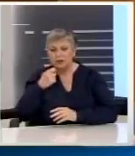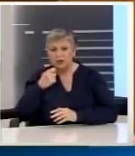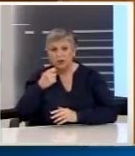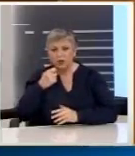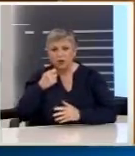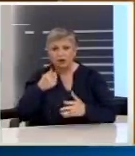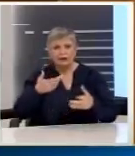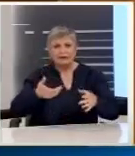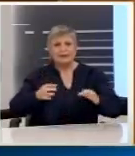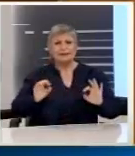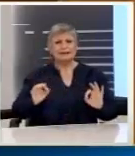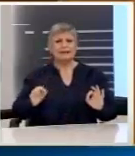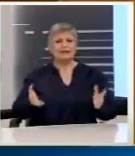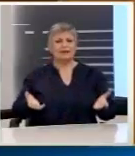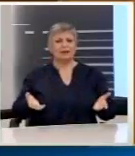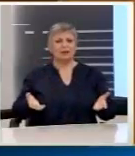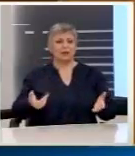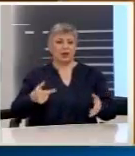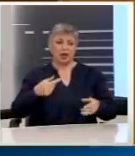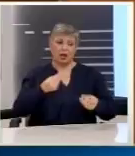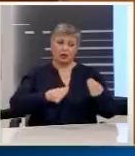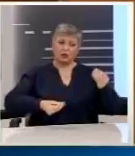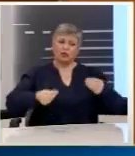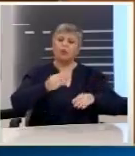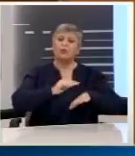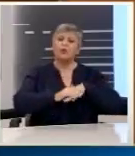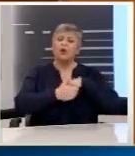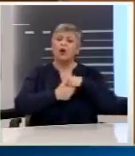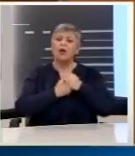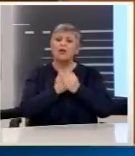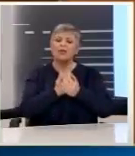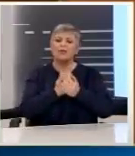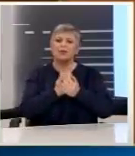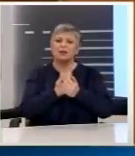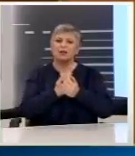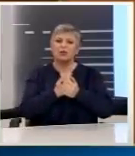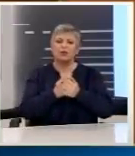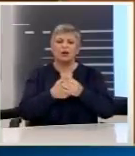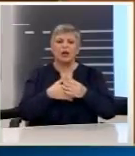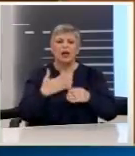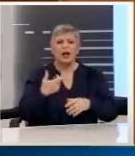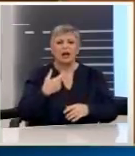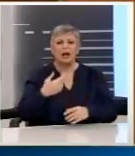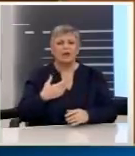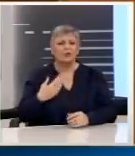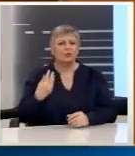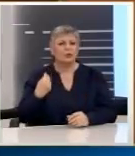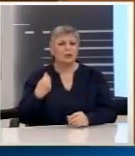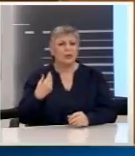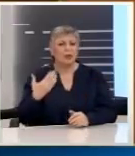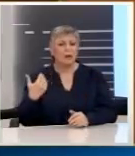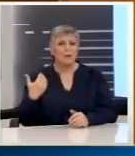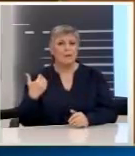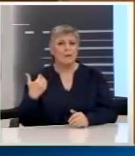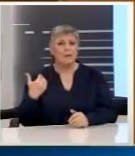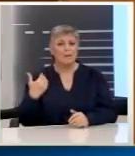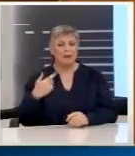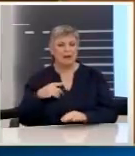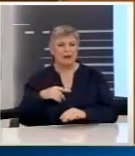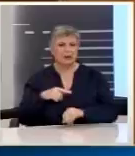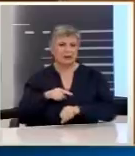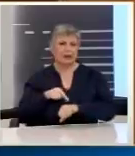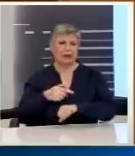Αλλά νομίζω ότι το πιο ενδιαφέρον, το αποκόμισα πριν λίγο, όταν